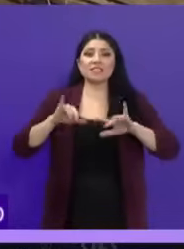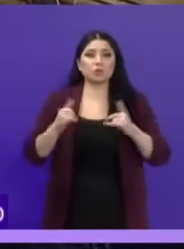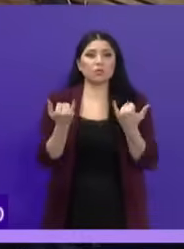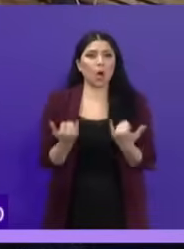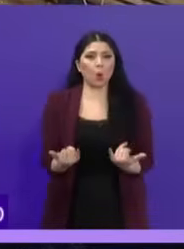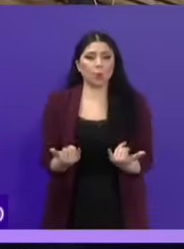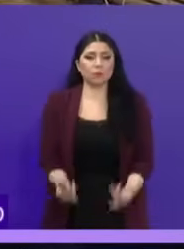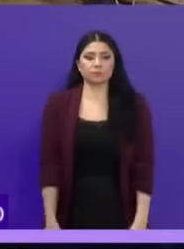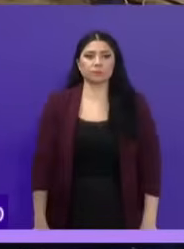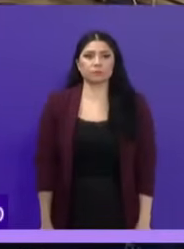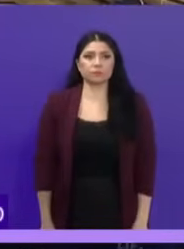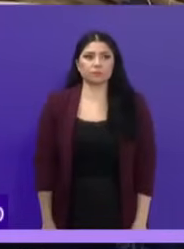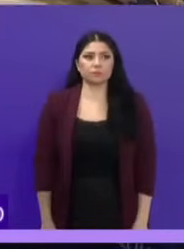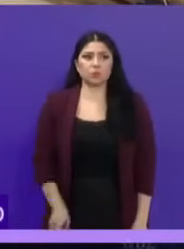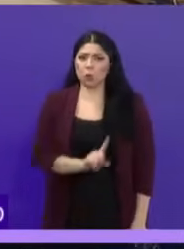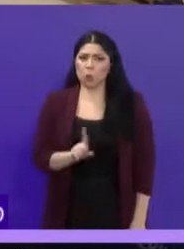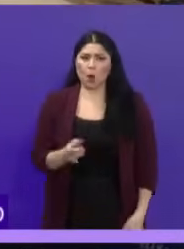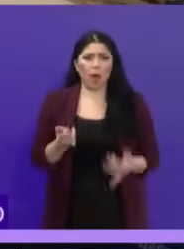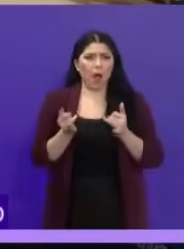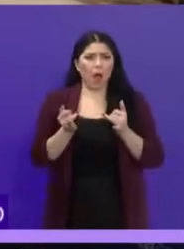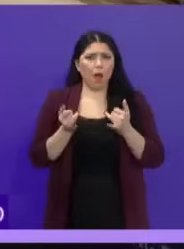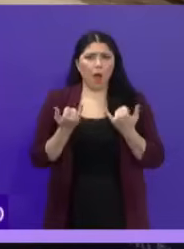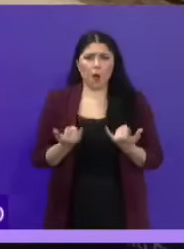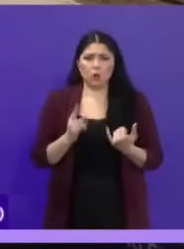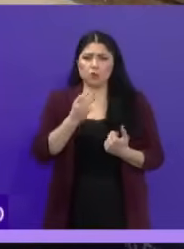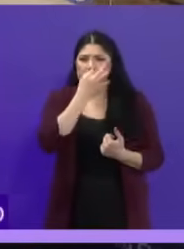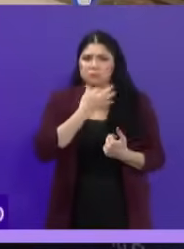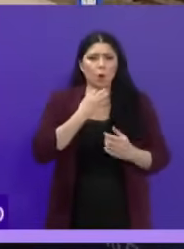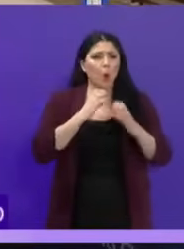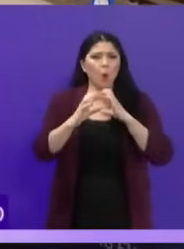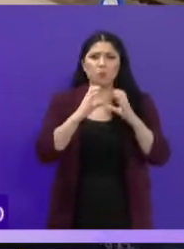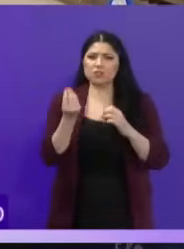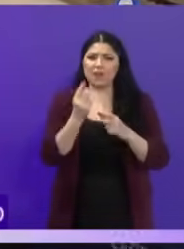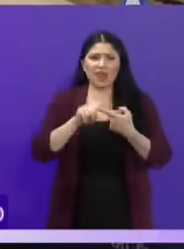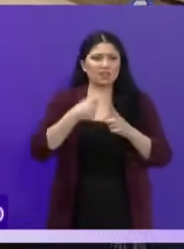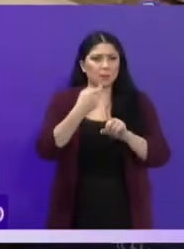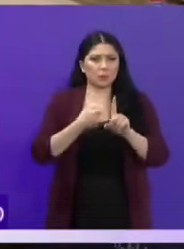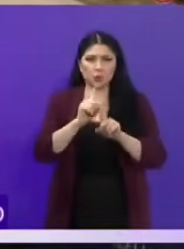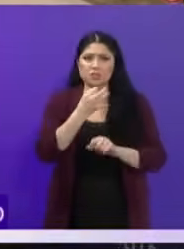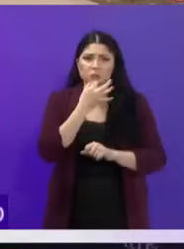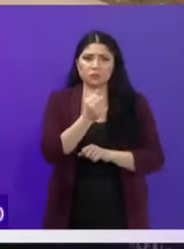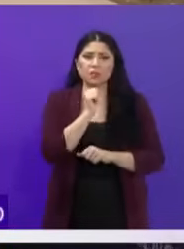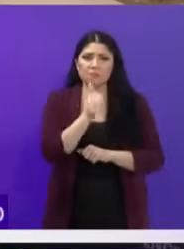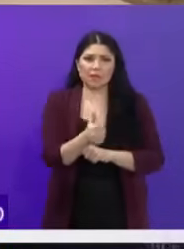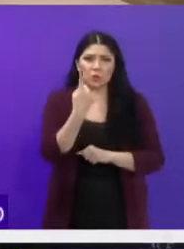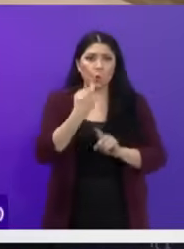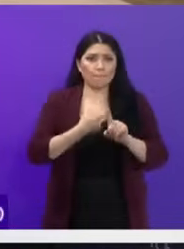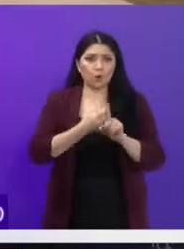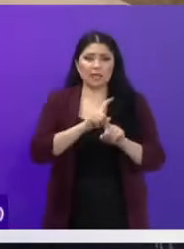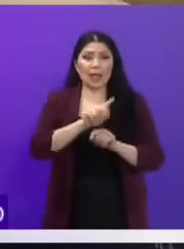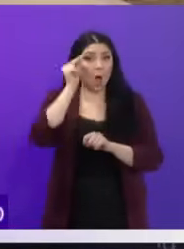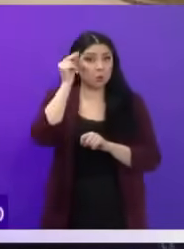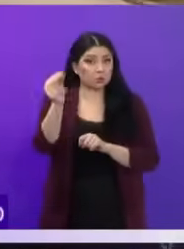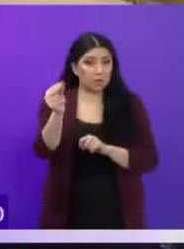moment? Nu, în acest moment nu există o comunicare pe tema protestului, cum spuneam. Este un protest ad hoc,